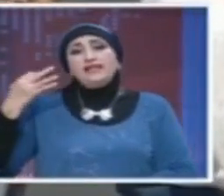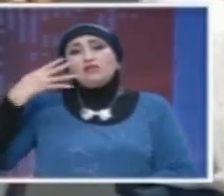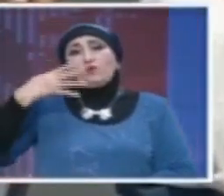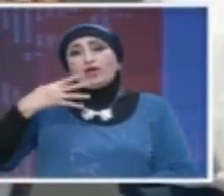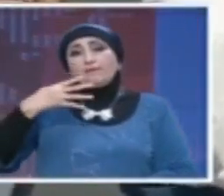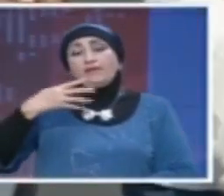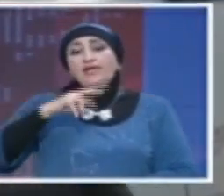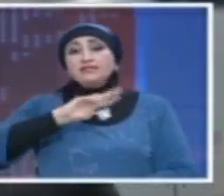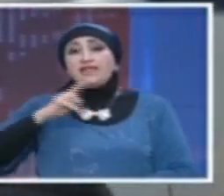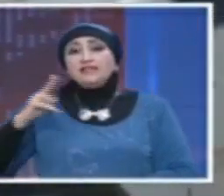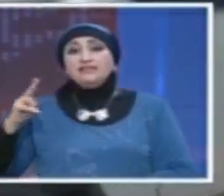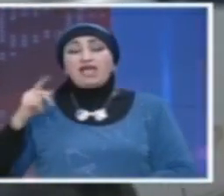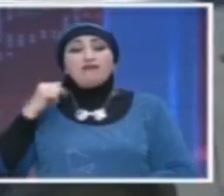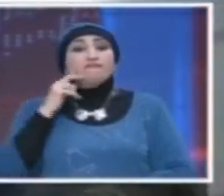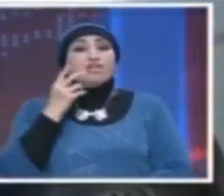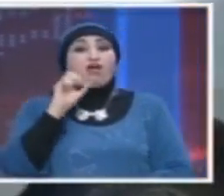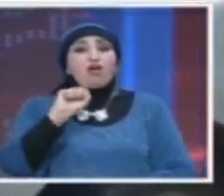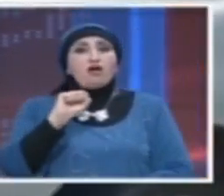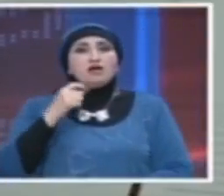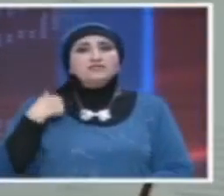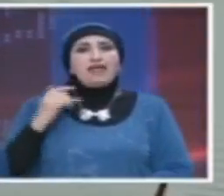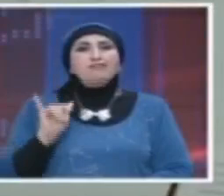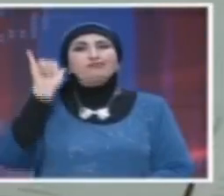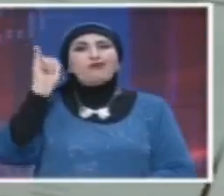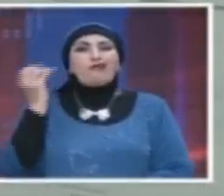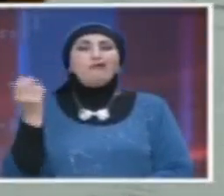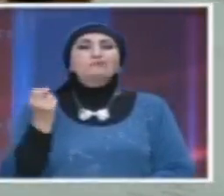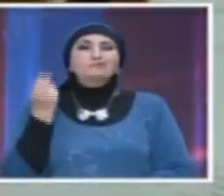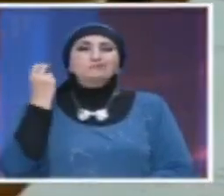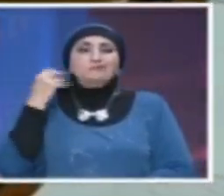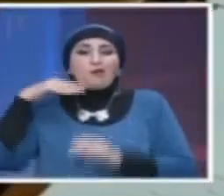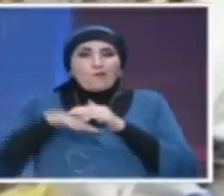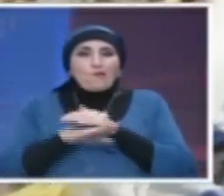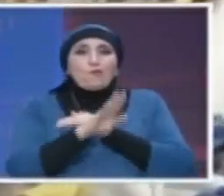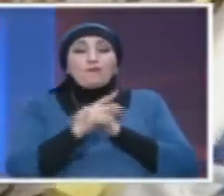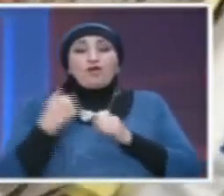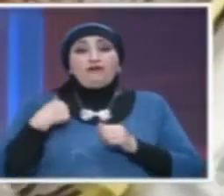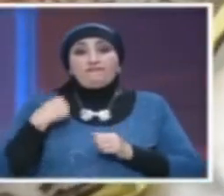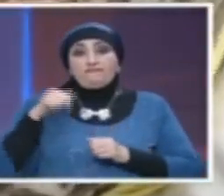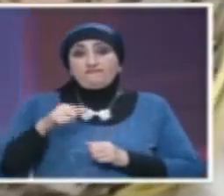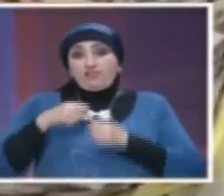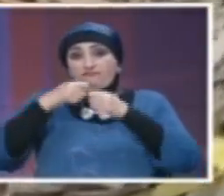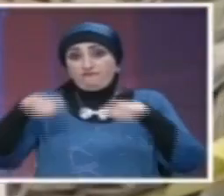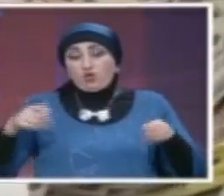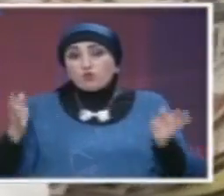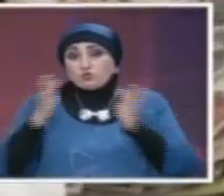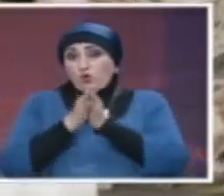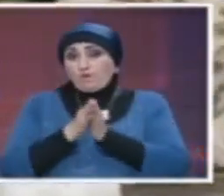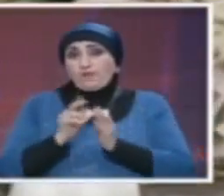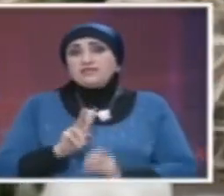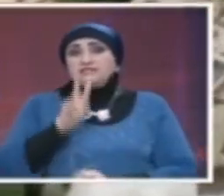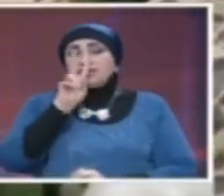1,443 قضية في مجال التهرب الضريبي والأموال العامة بقيمة مالية بلغت